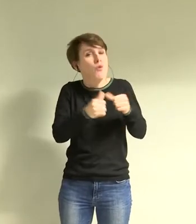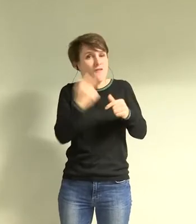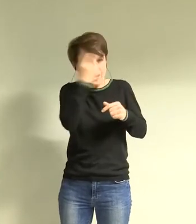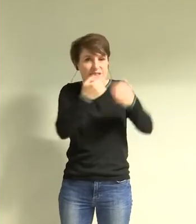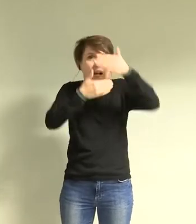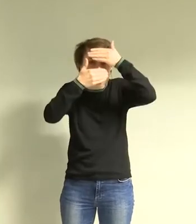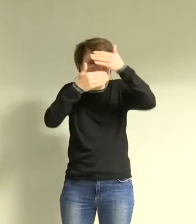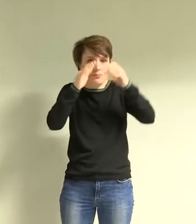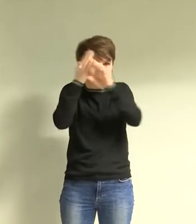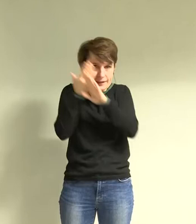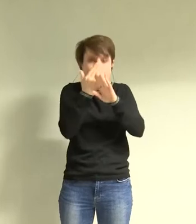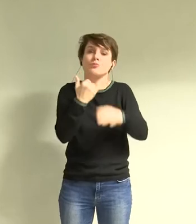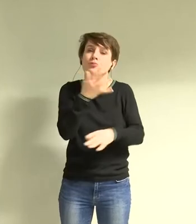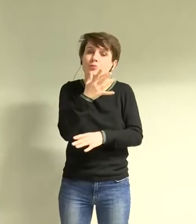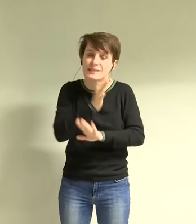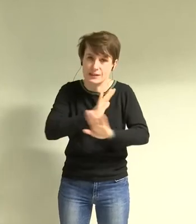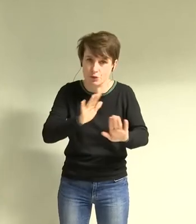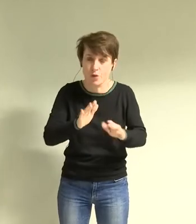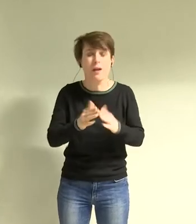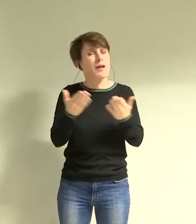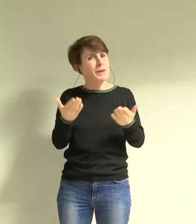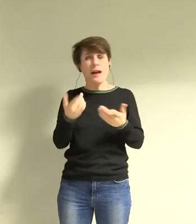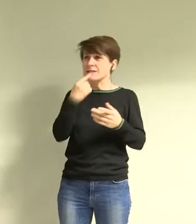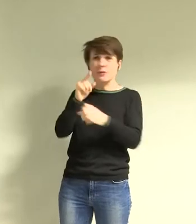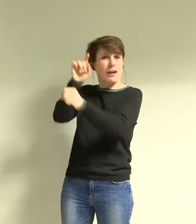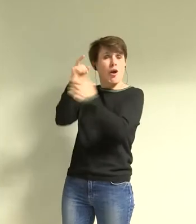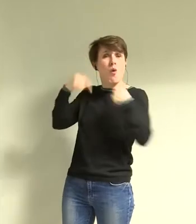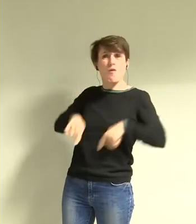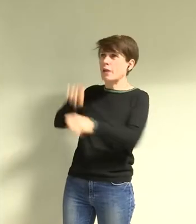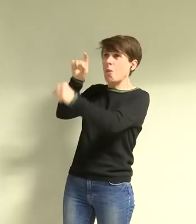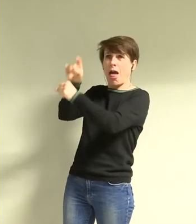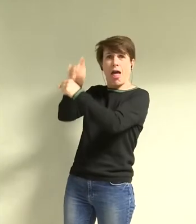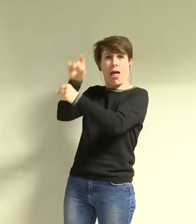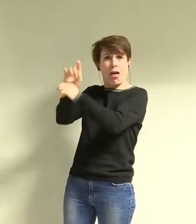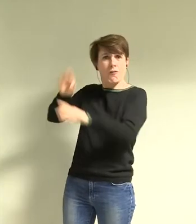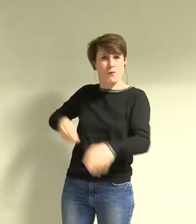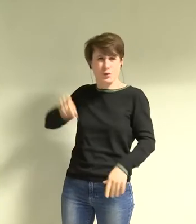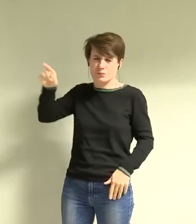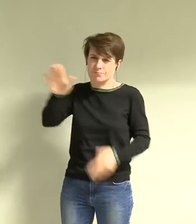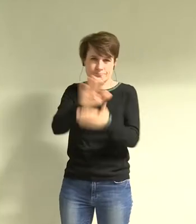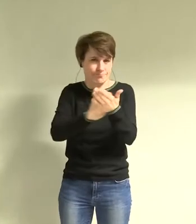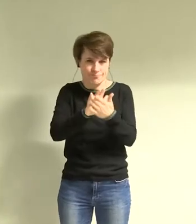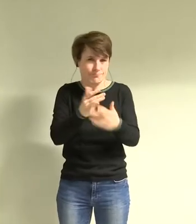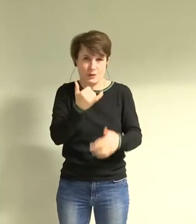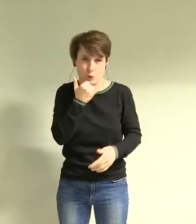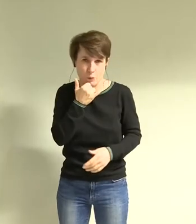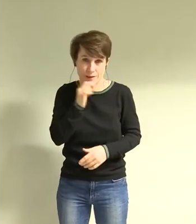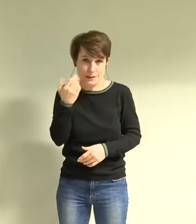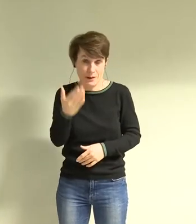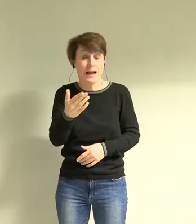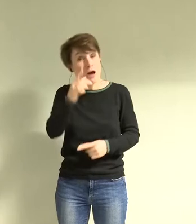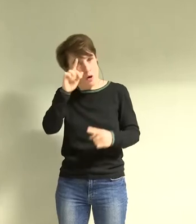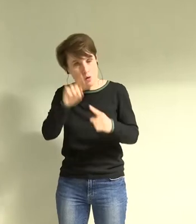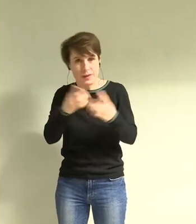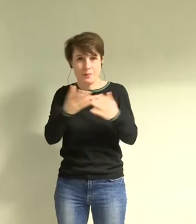le dire mais le sujet n'est pas là taper sur le gouvernement sur ce point c'est se tromper de combat la bataille se mène contre le prosélytisme islamiste